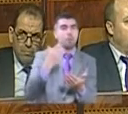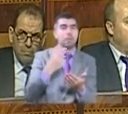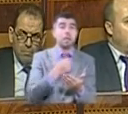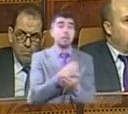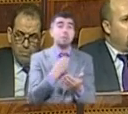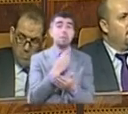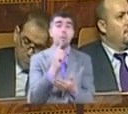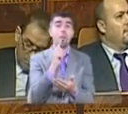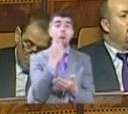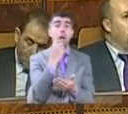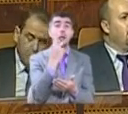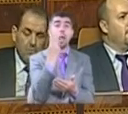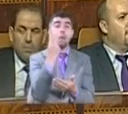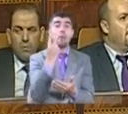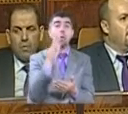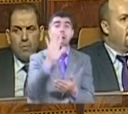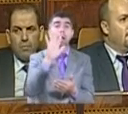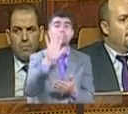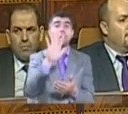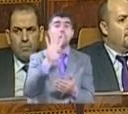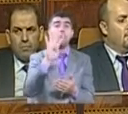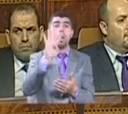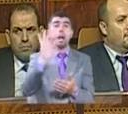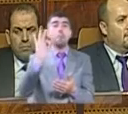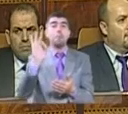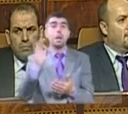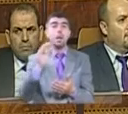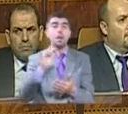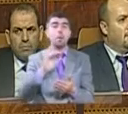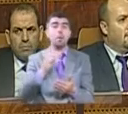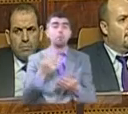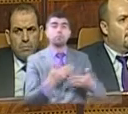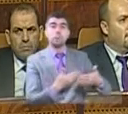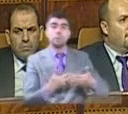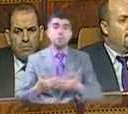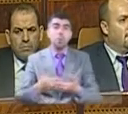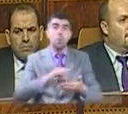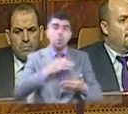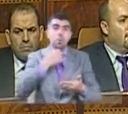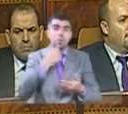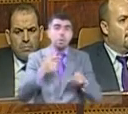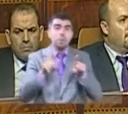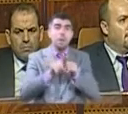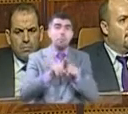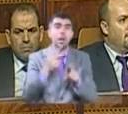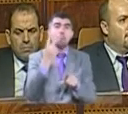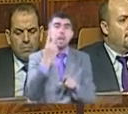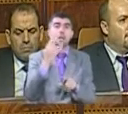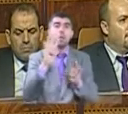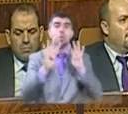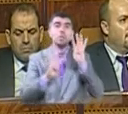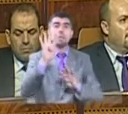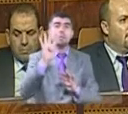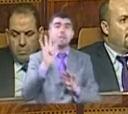لكل 2540 مولود حي منتظر ومولدة واحدة لكل 218 مولود